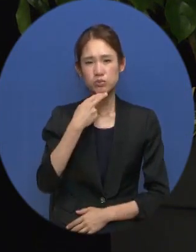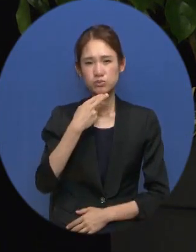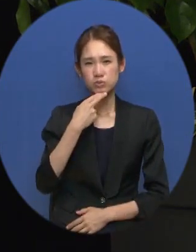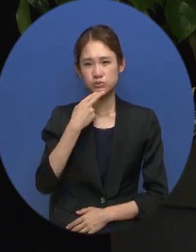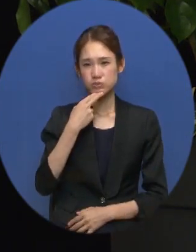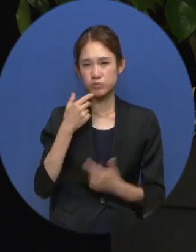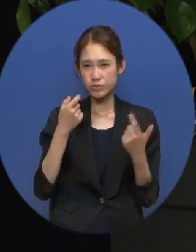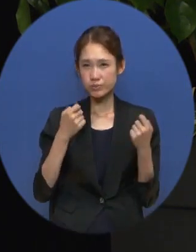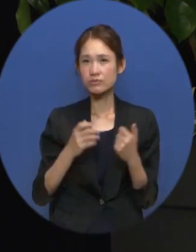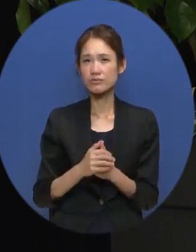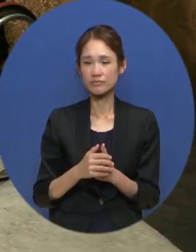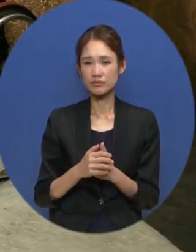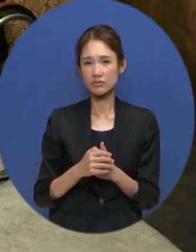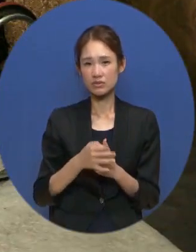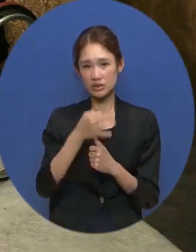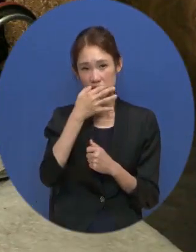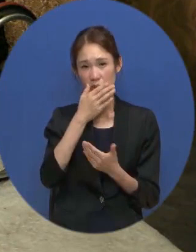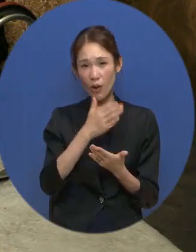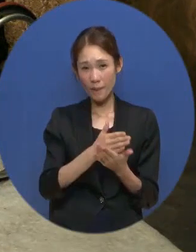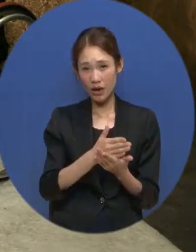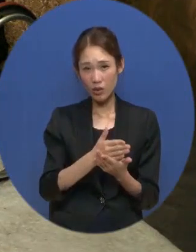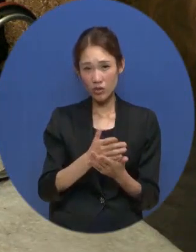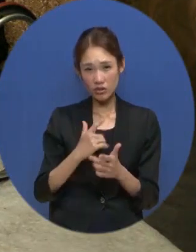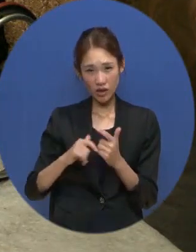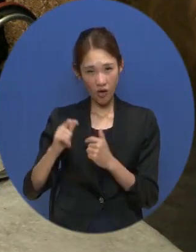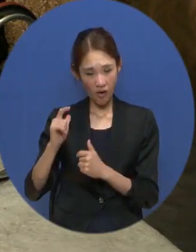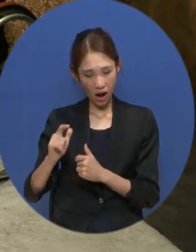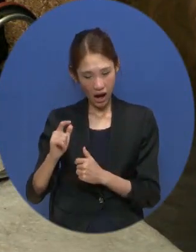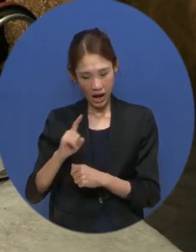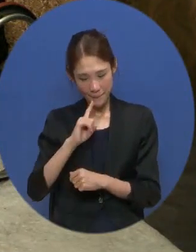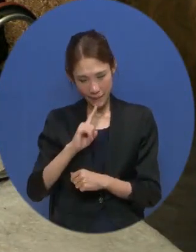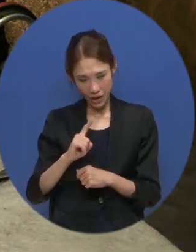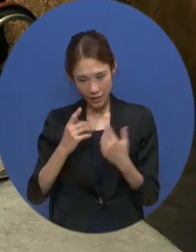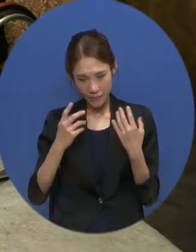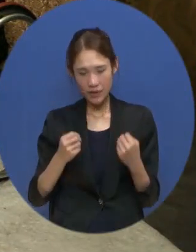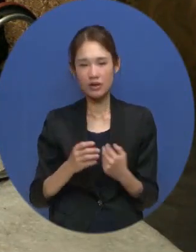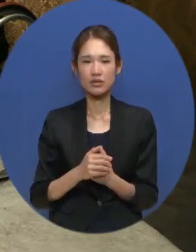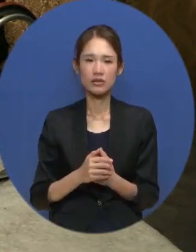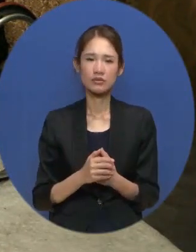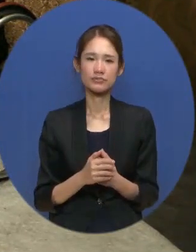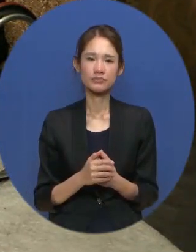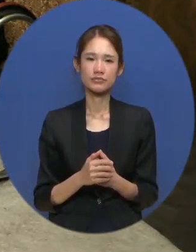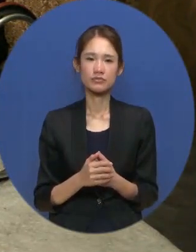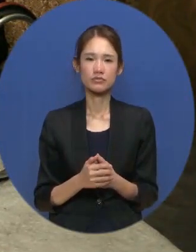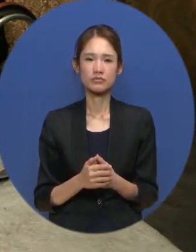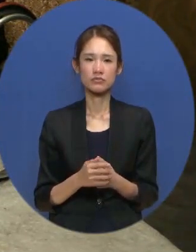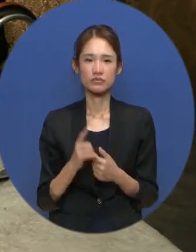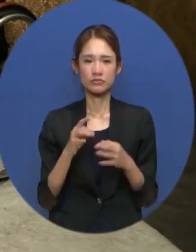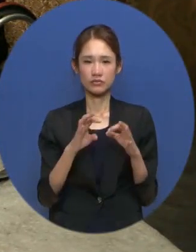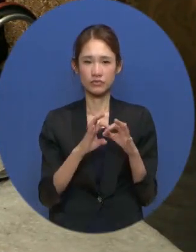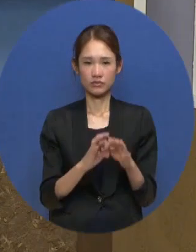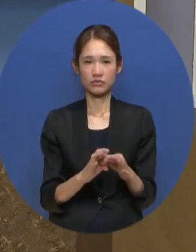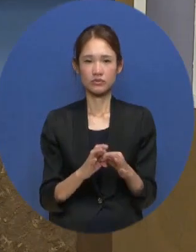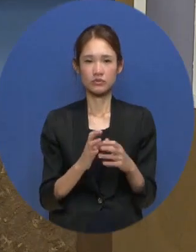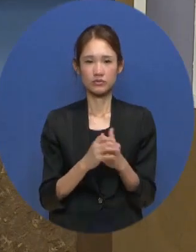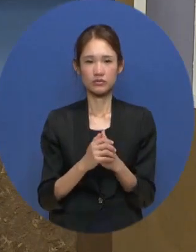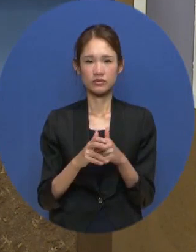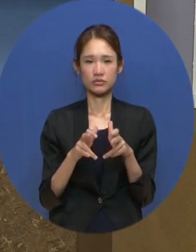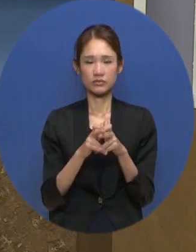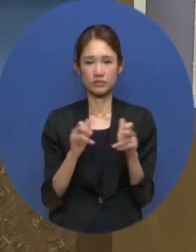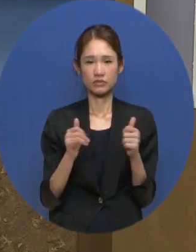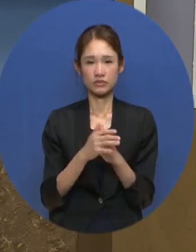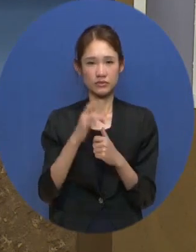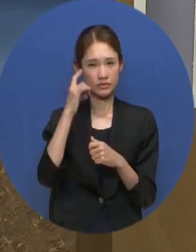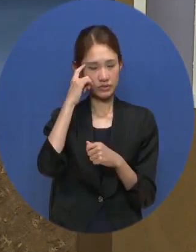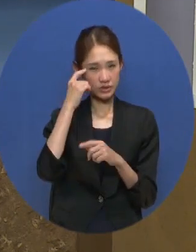거의 없는 것 같습니다. 아, 힘든 것보다는 그 예, 장점, 강점이 더 크다는 네, 말씀을 해주셨습니다. 네. 이 부분을 통해서